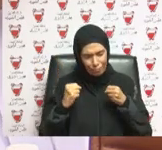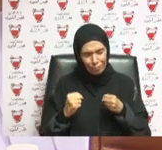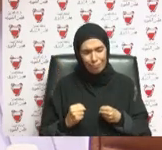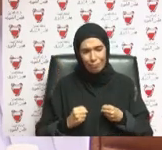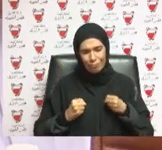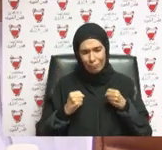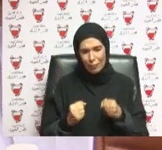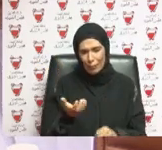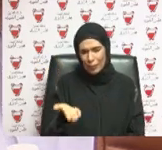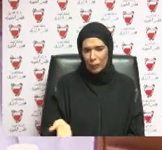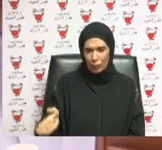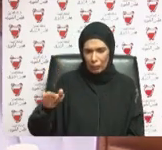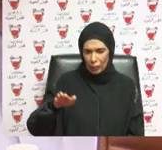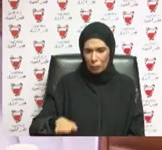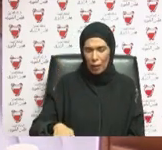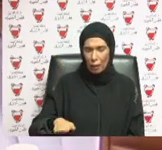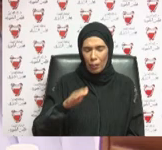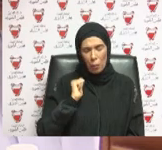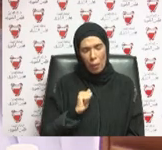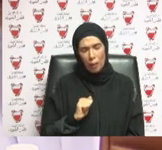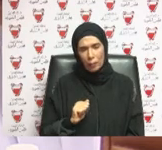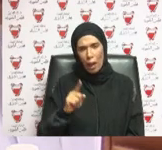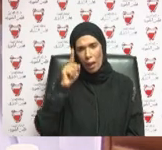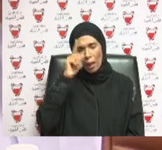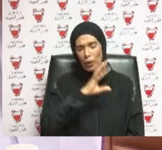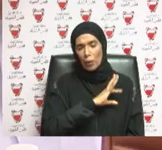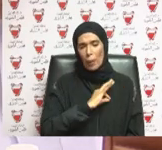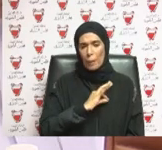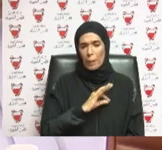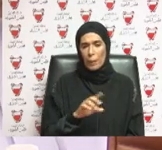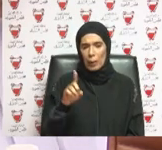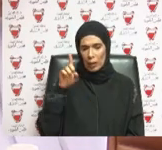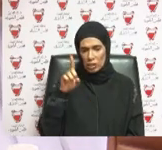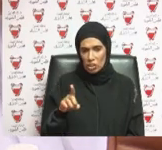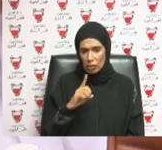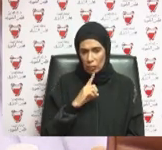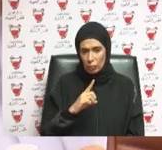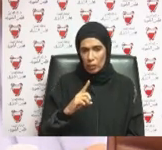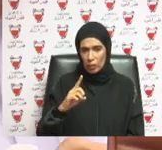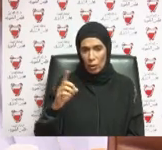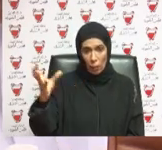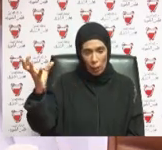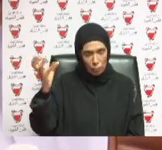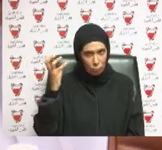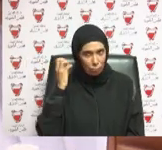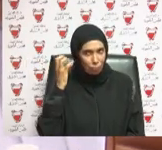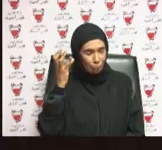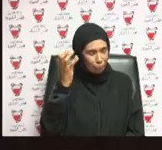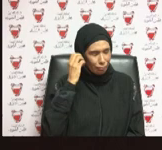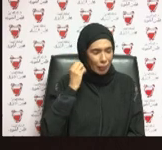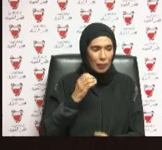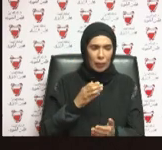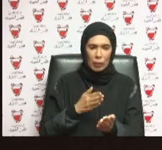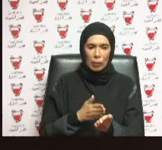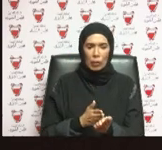وفاة الخليفة بن سلمان رحمة الله عليه. اليوم احنا ان شاء الله نستلهم منه دوما المسيره اللي